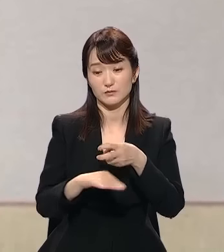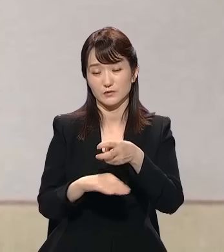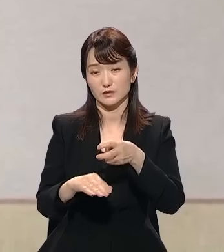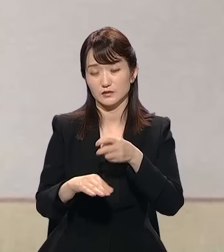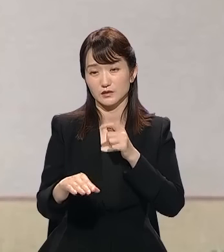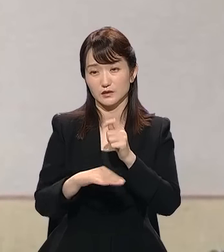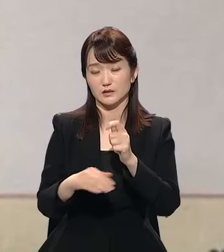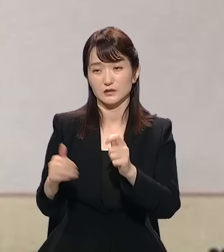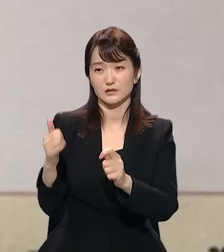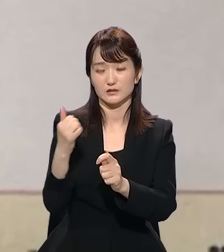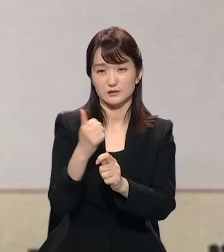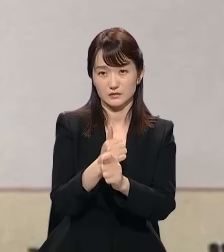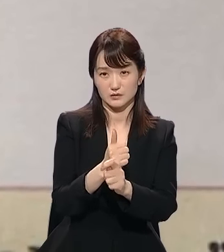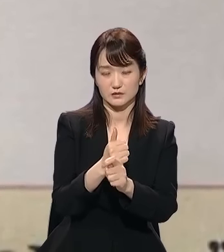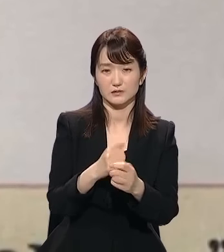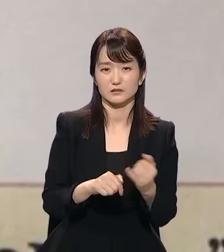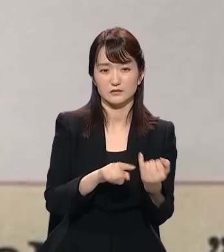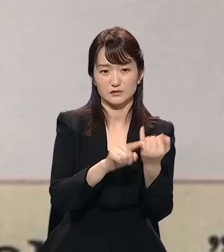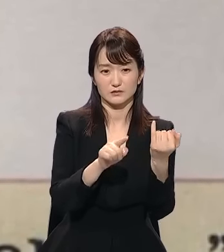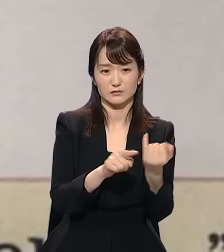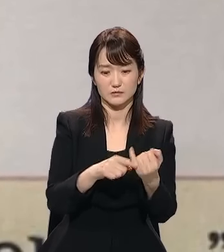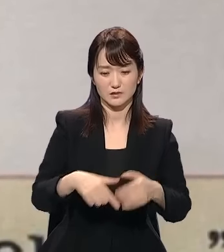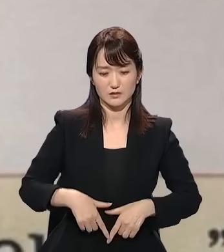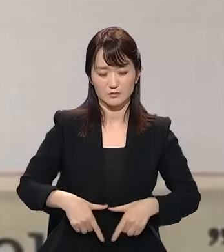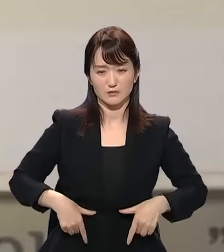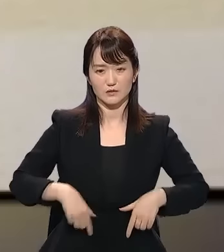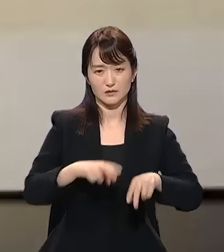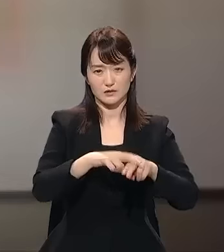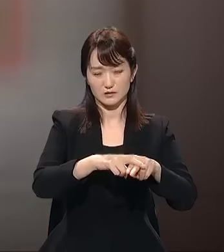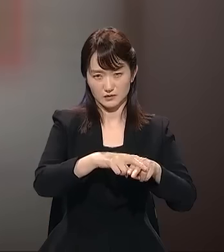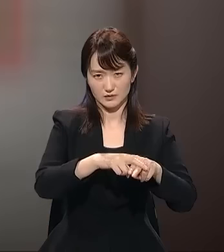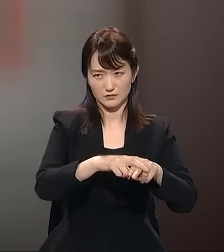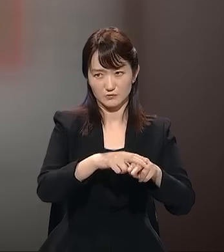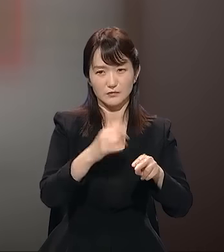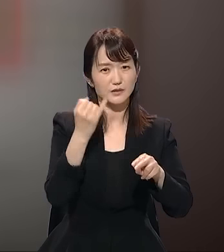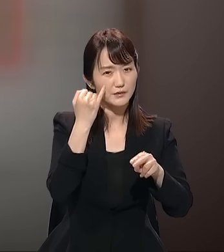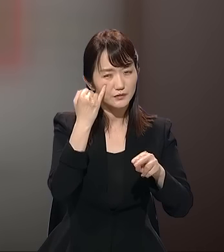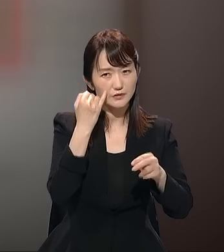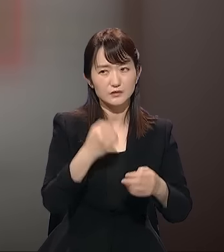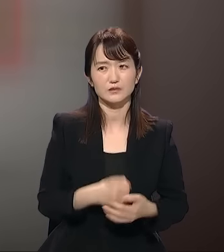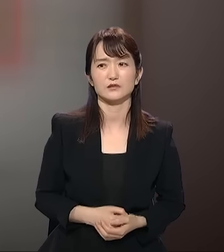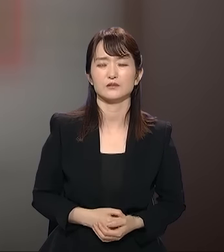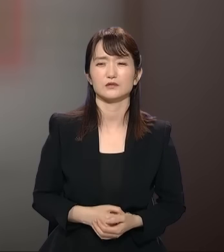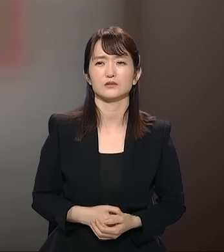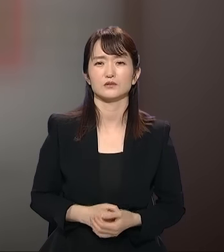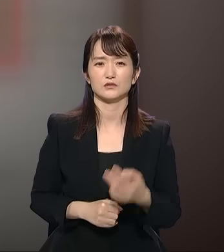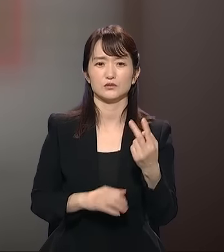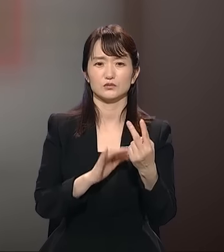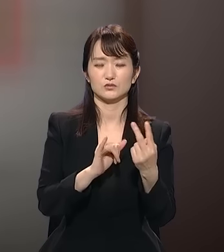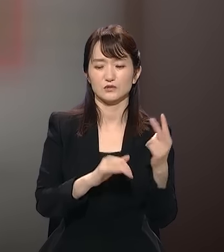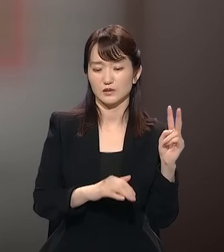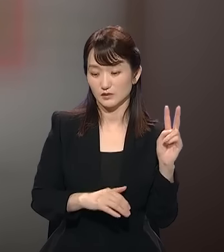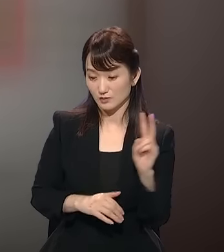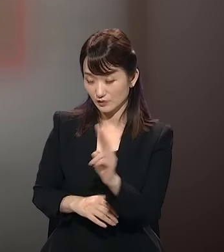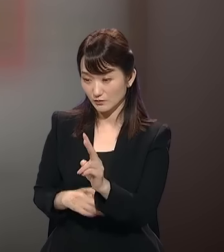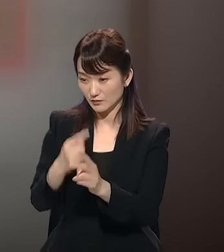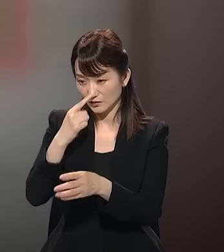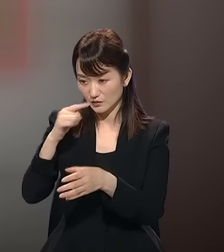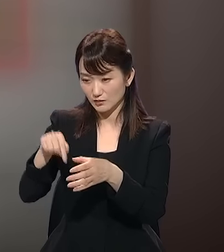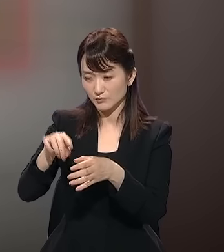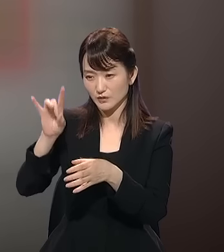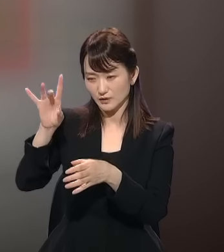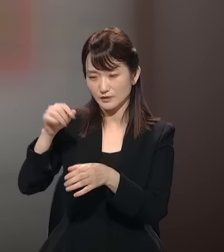때 임산부 배려석에 앉아서 가면 둘이 커피숍 와서 커피 한잔 시키고 컵 달라고 하면 음식물 쓰레기